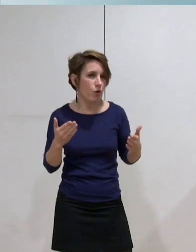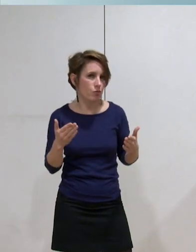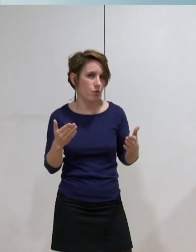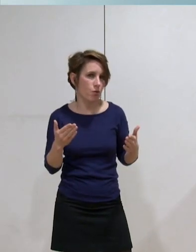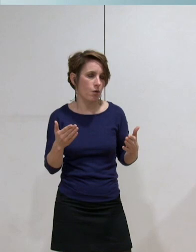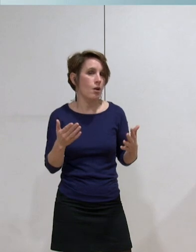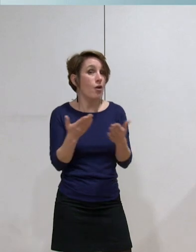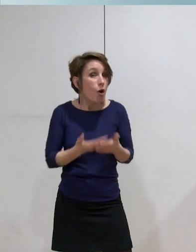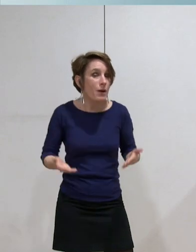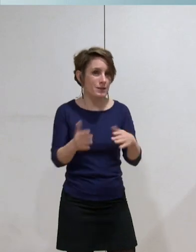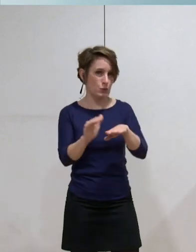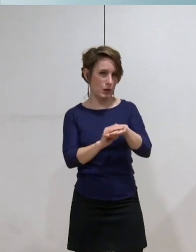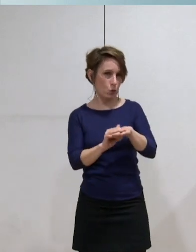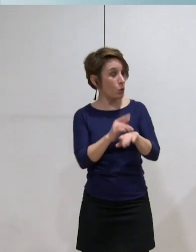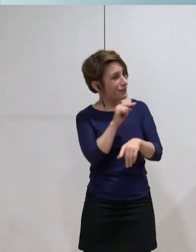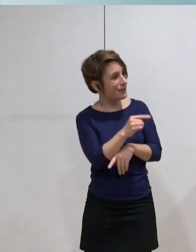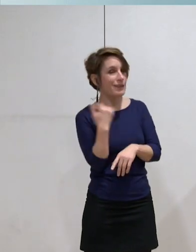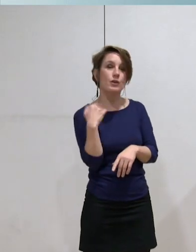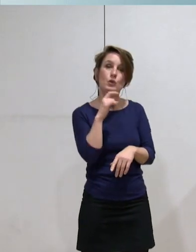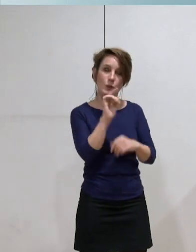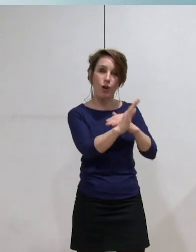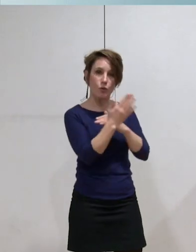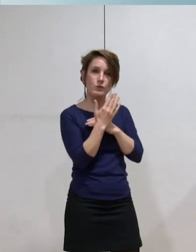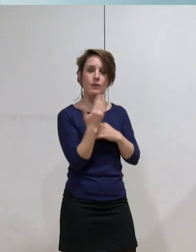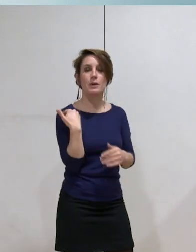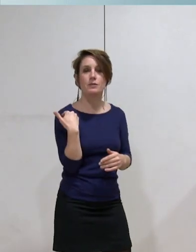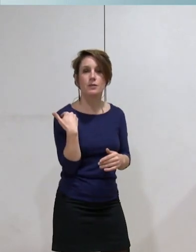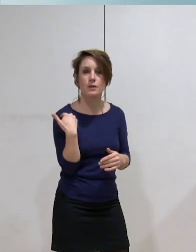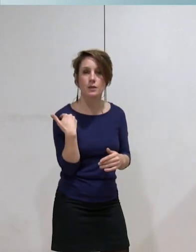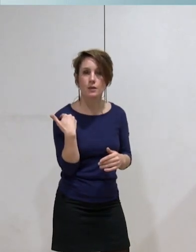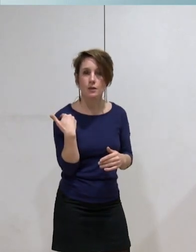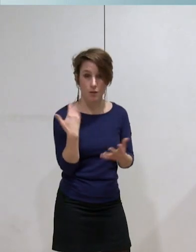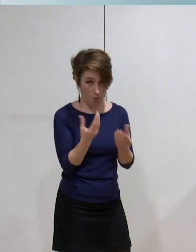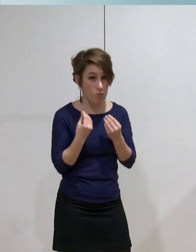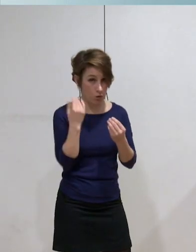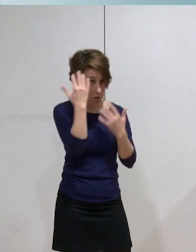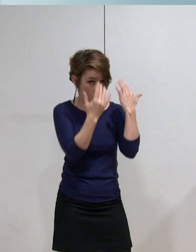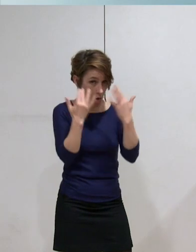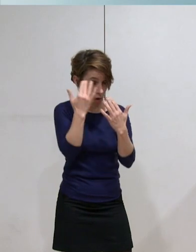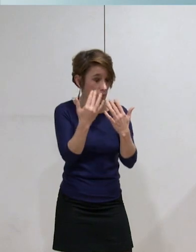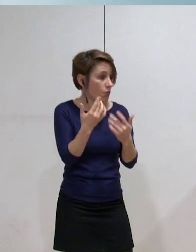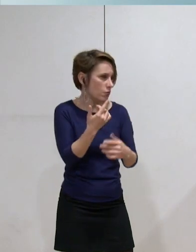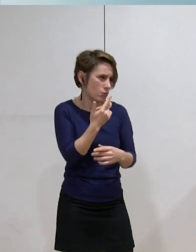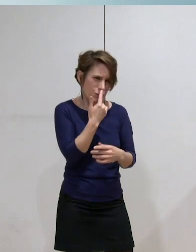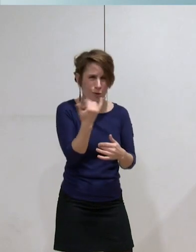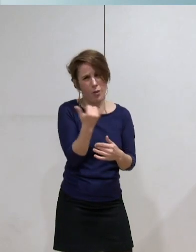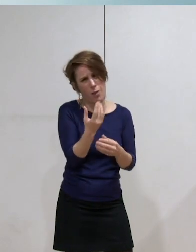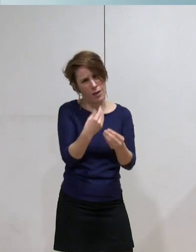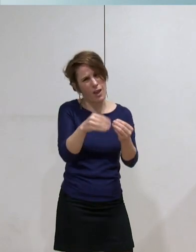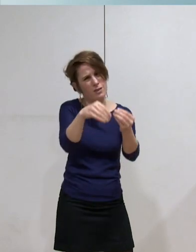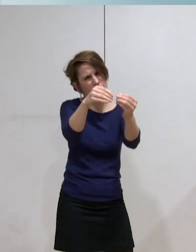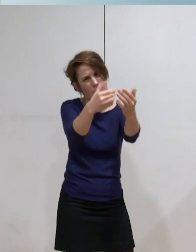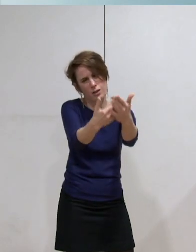ailleurs abordé et qui nous préoccupe tous se prête à ce genre de